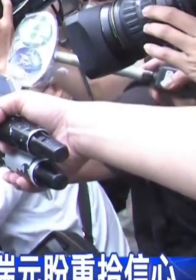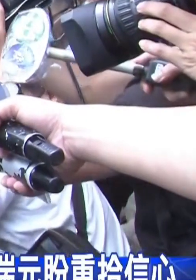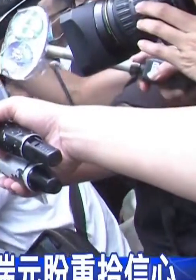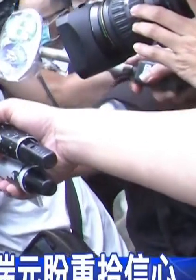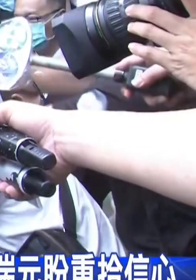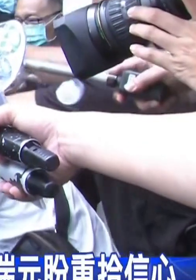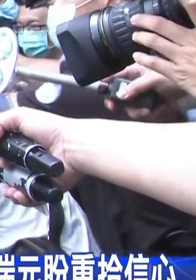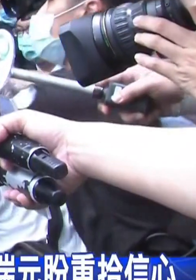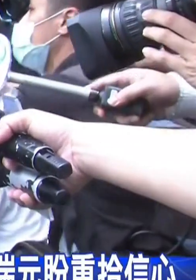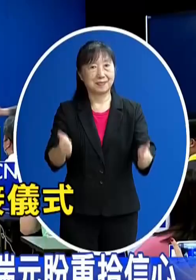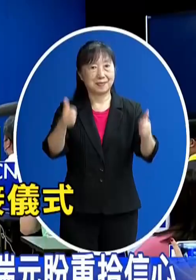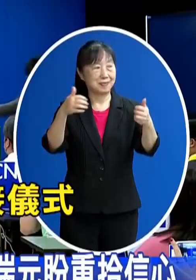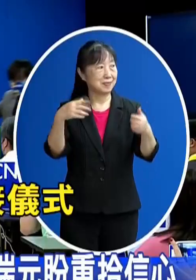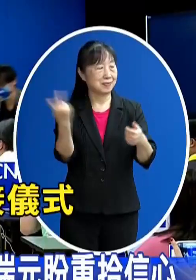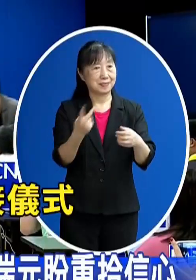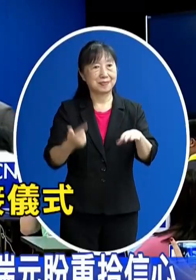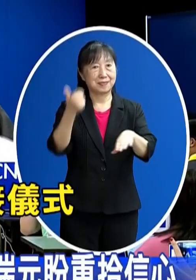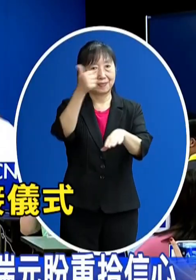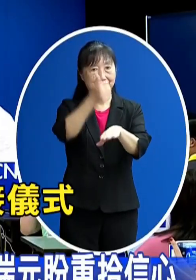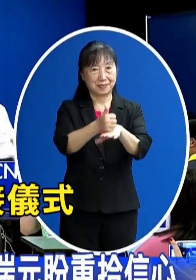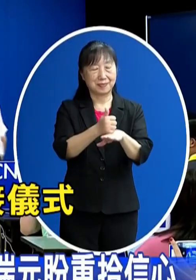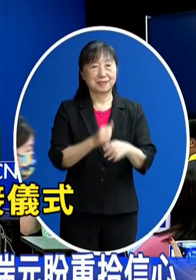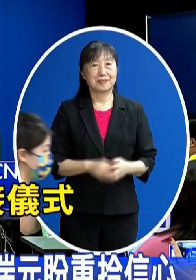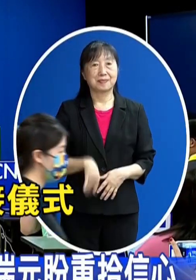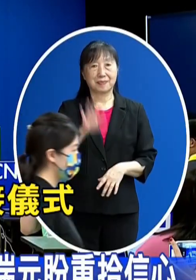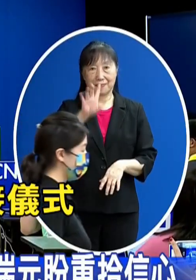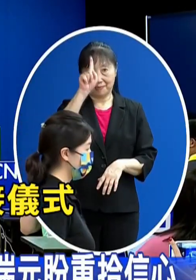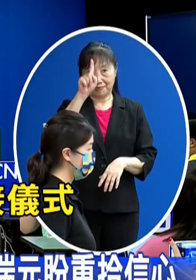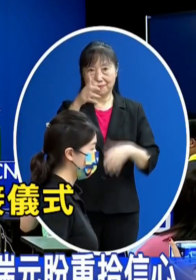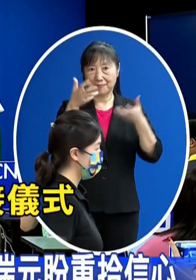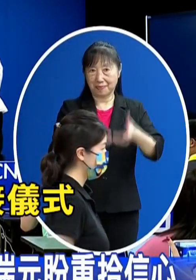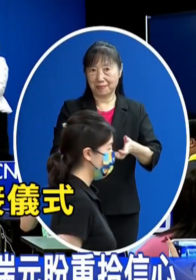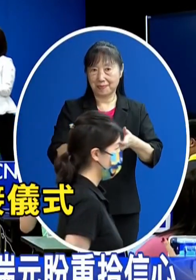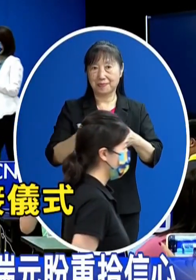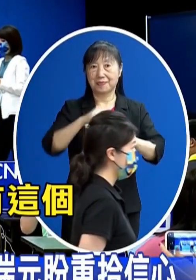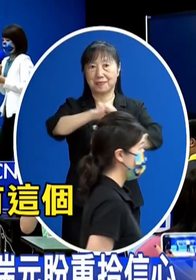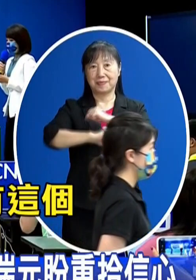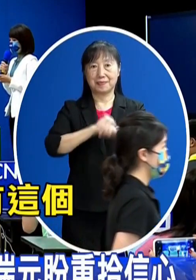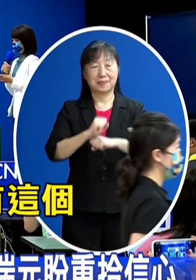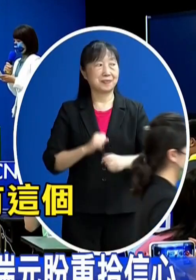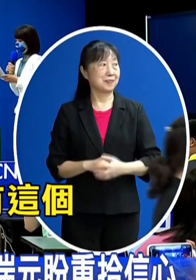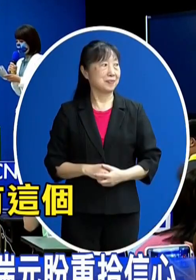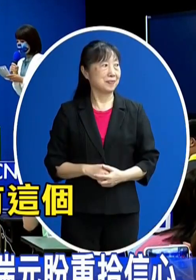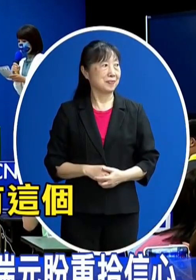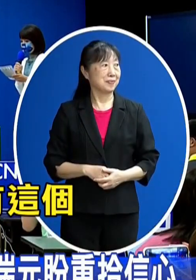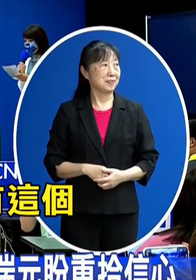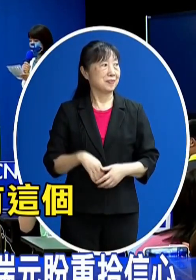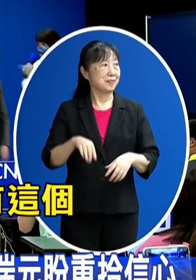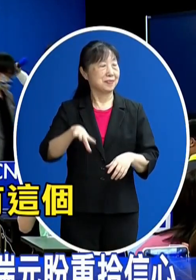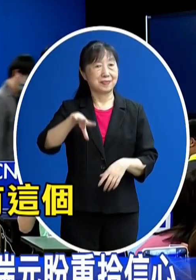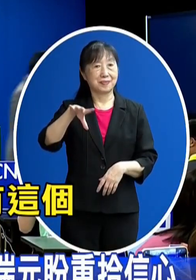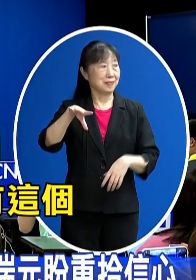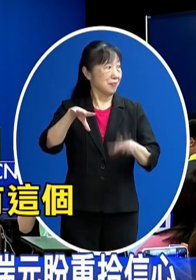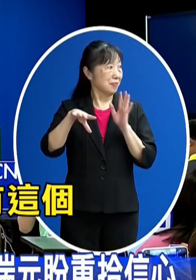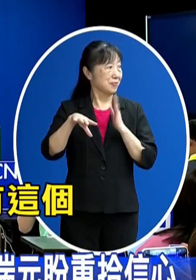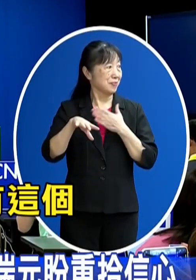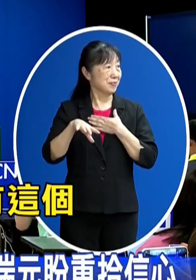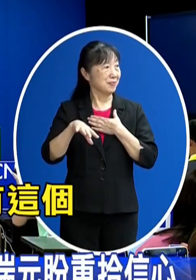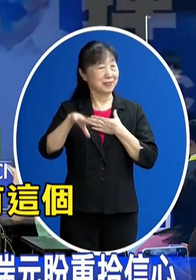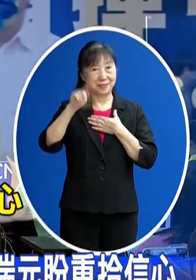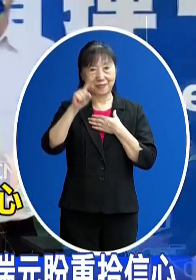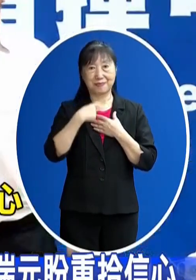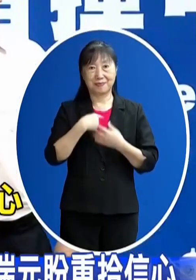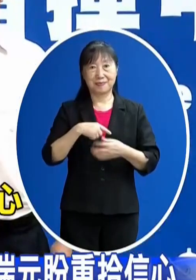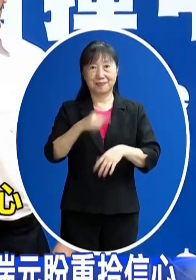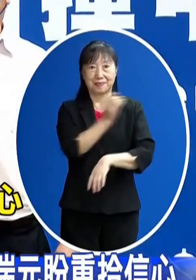头，真的又再见了。 我们有一个非常重要的交接仪式哦，我们要请全前指挥官把印有